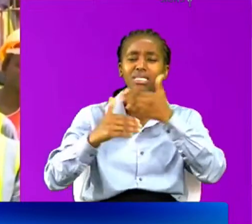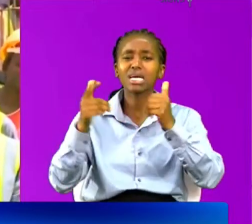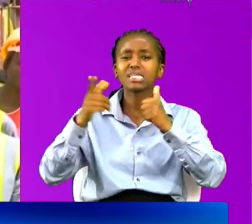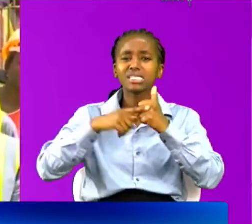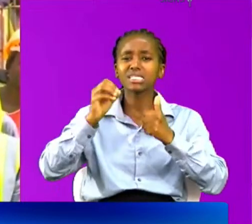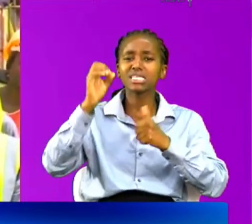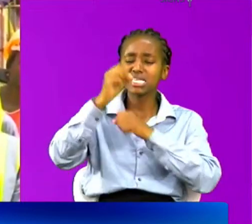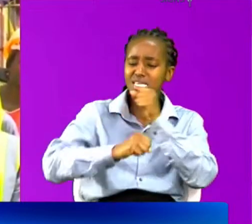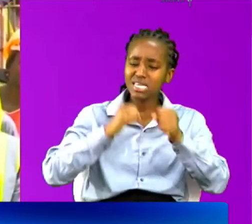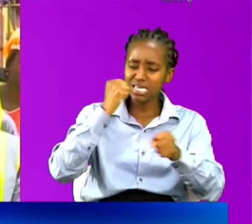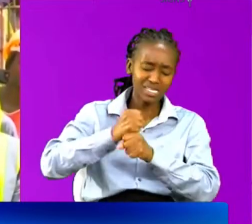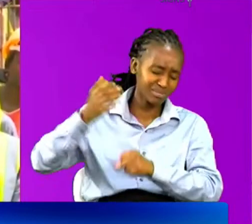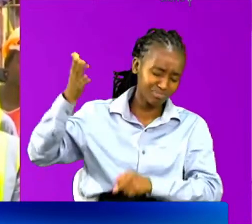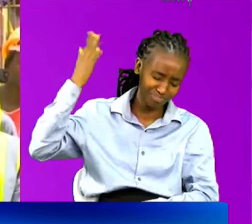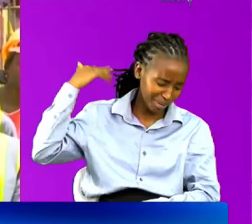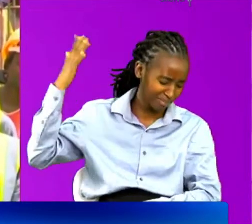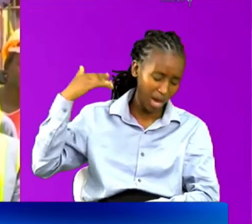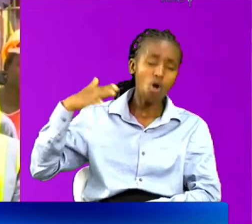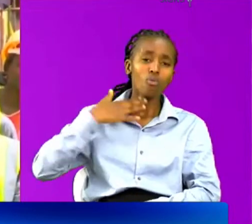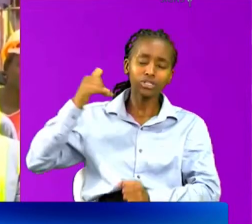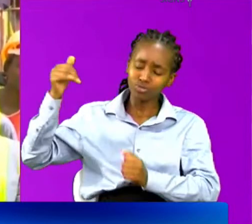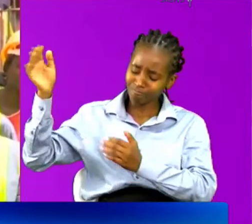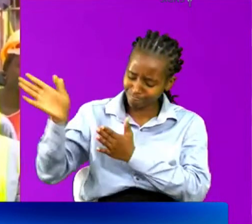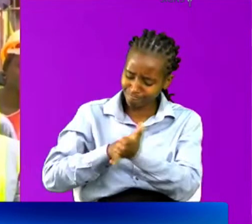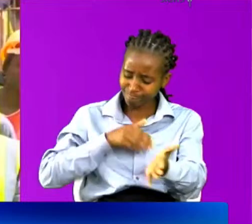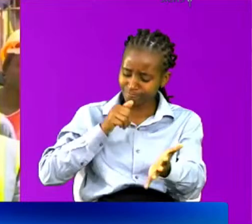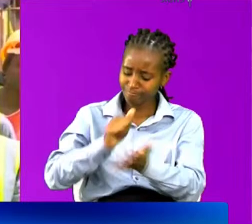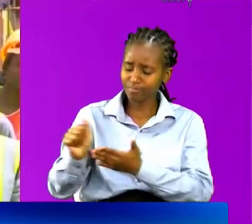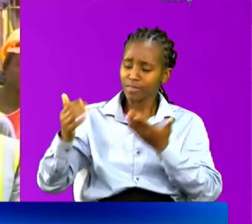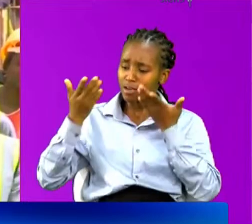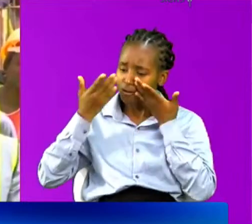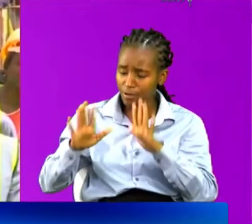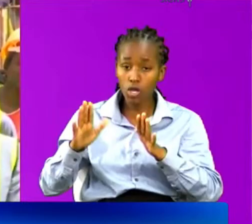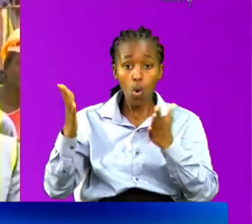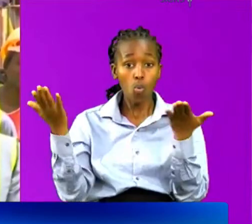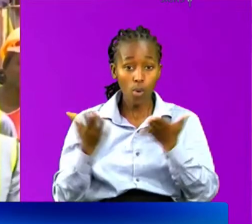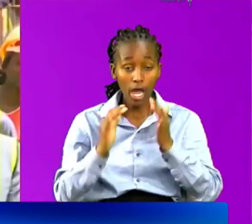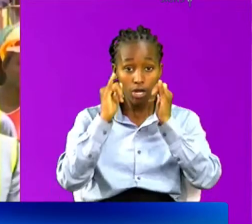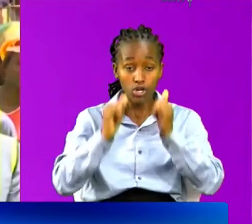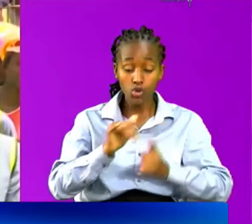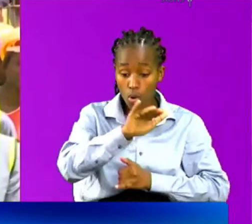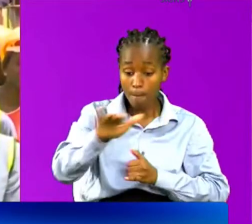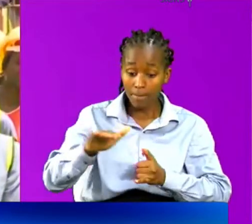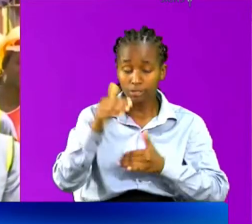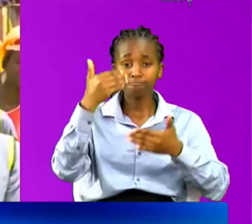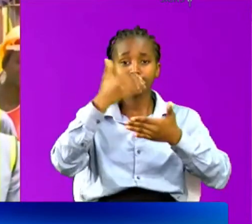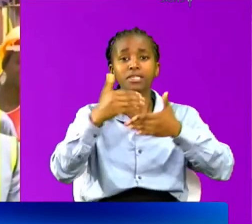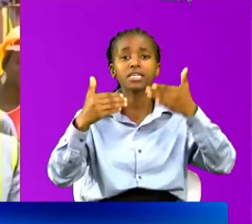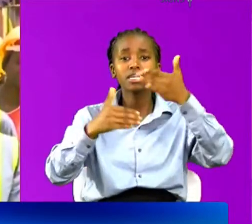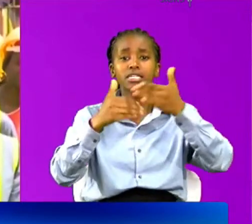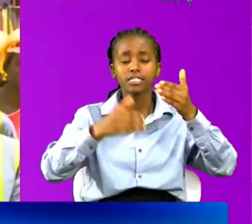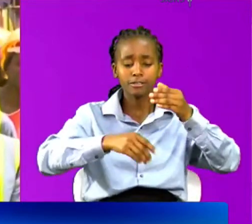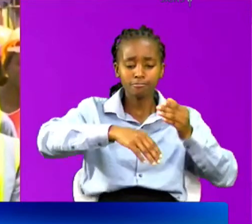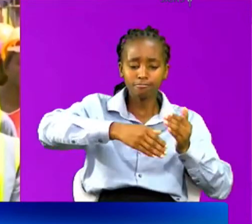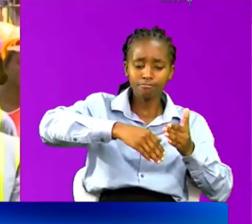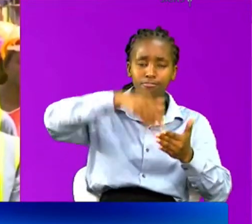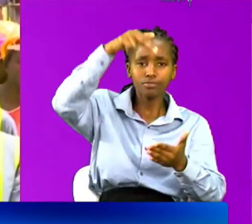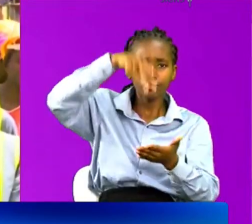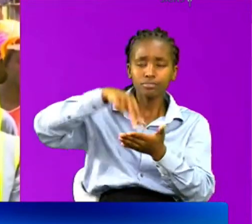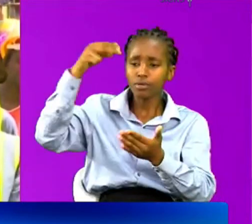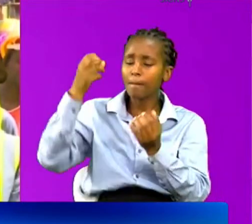yote tutalalisha chini. Tuwe na ekari 50, tujenge nyumba ya ghorofa 10, ghorofa